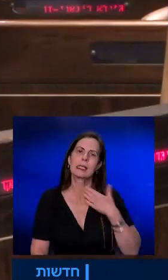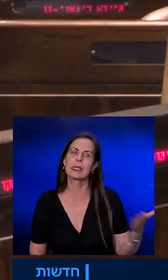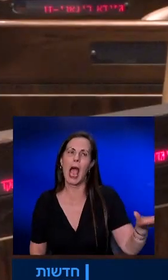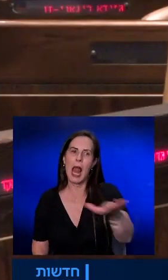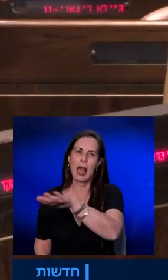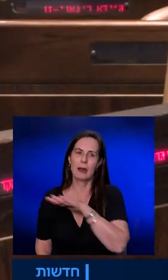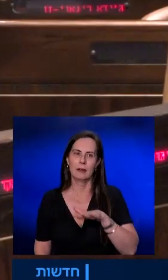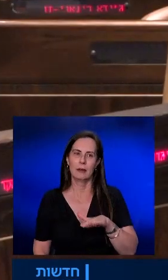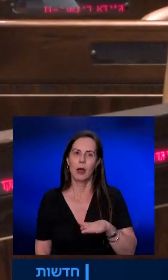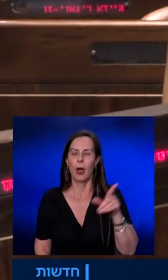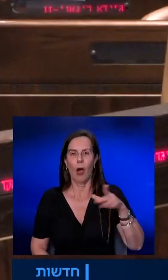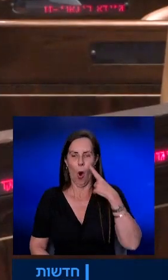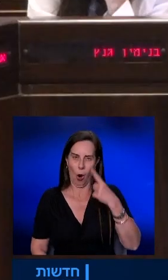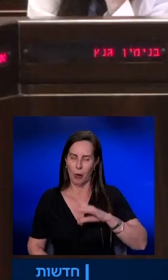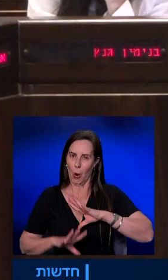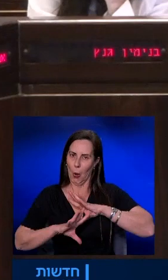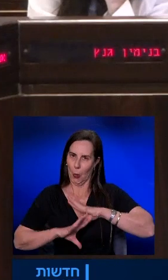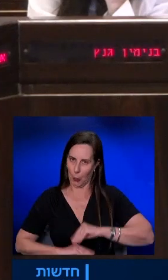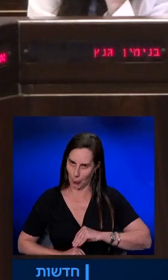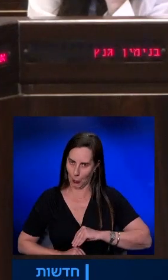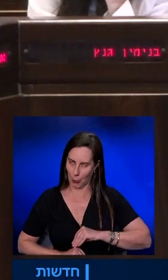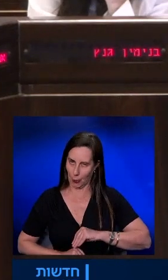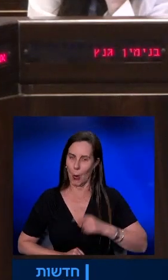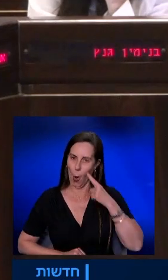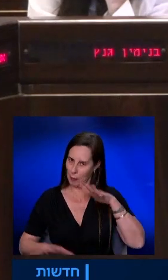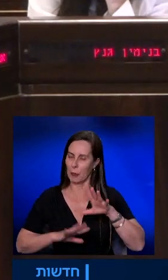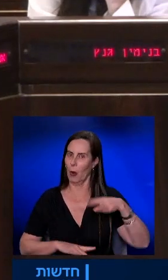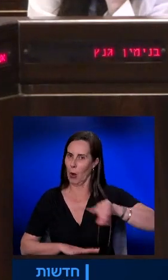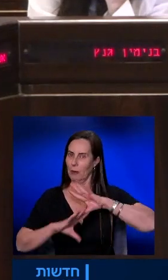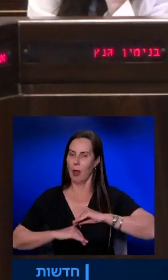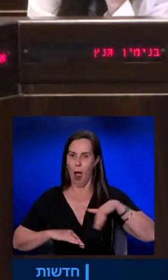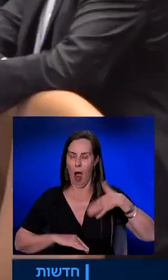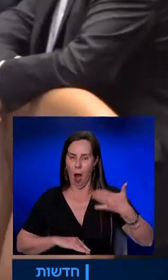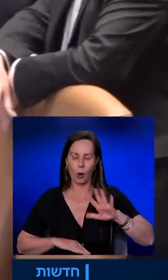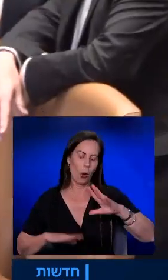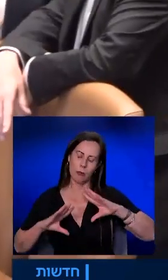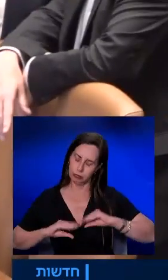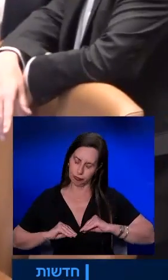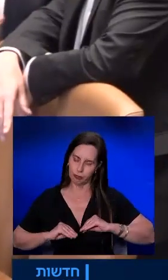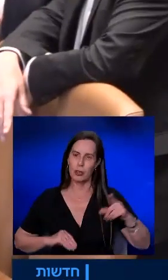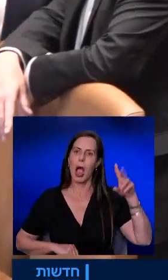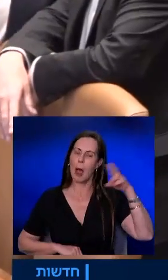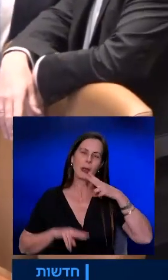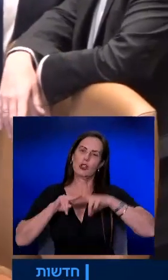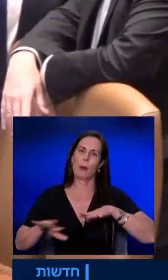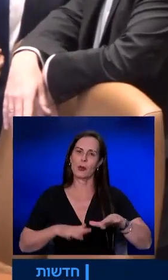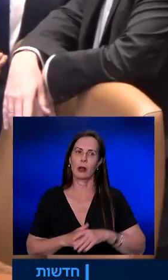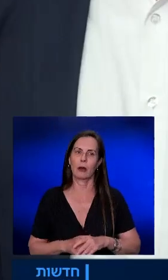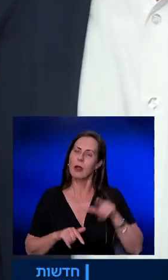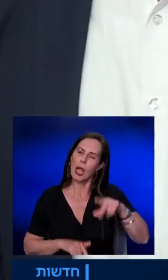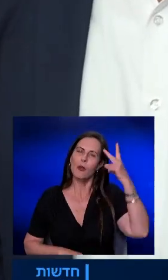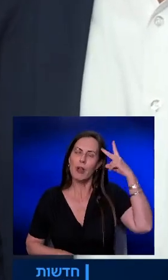אני רוצה לברך את אזרחי ישראל. ההקלה נקרא היטב על פניהם של בכירי הקואליציה אחרי צפירת ההרגעה של מנסור עבאס. הגענו